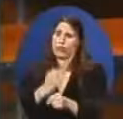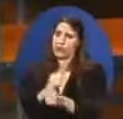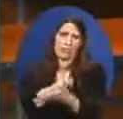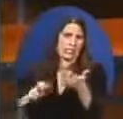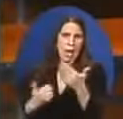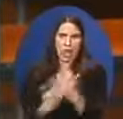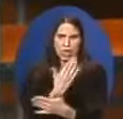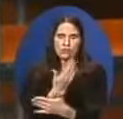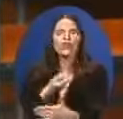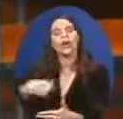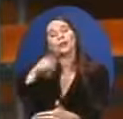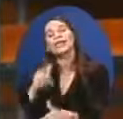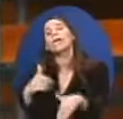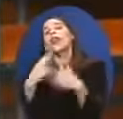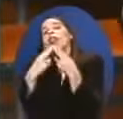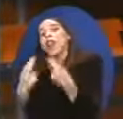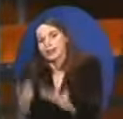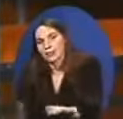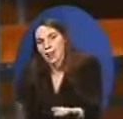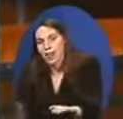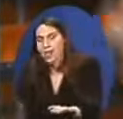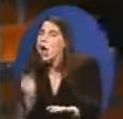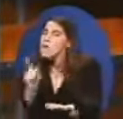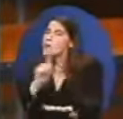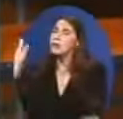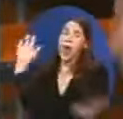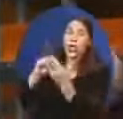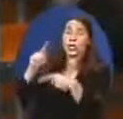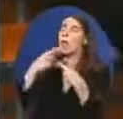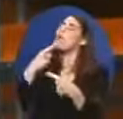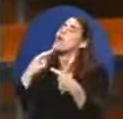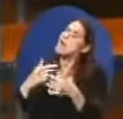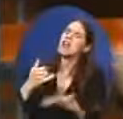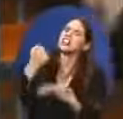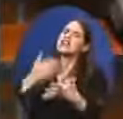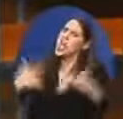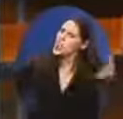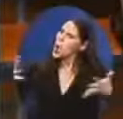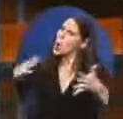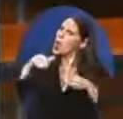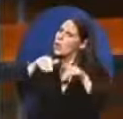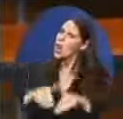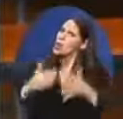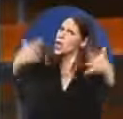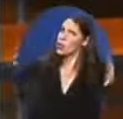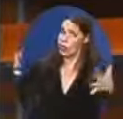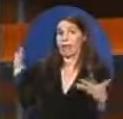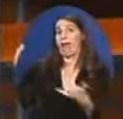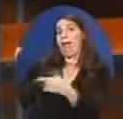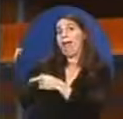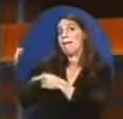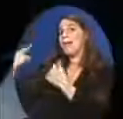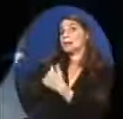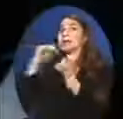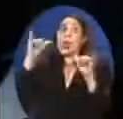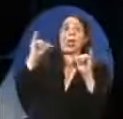אנחנו כמובן נצטרך לתת את המענה, אבל כל אלה שכל השנים אמרו, תגדילו את התקציב, תגדילו את הגירעון, תעשו, הם אלה עכשיו שצועקים. אבל אף אחד